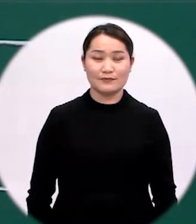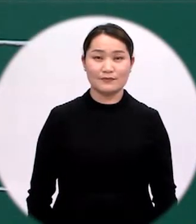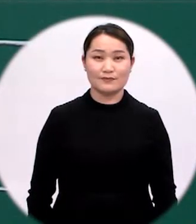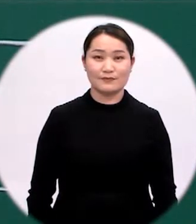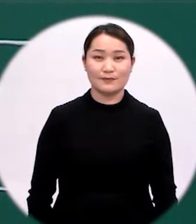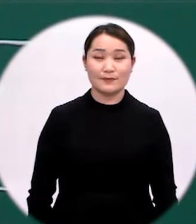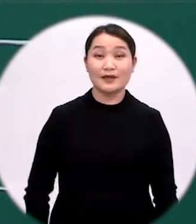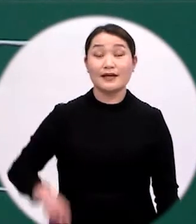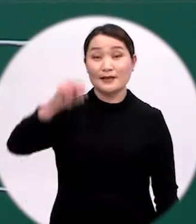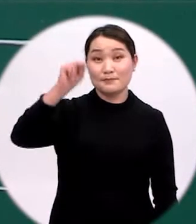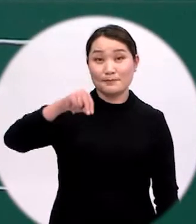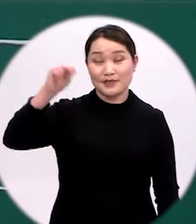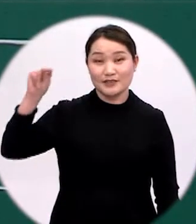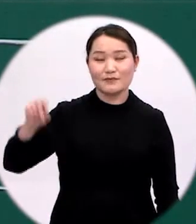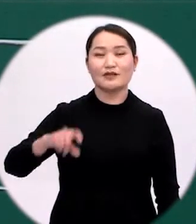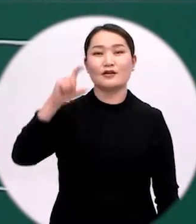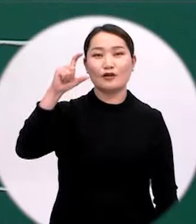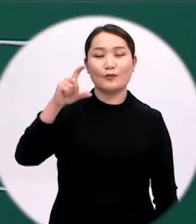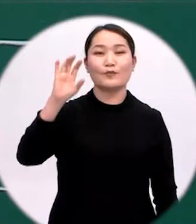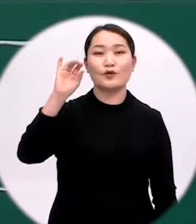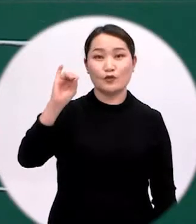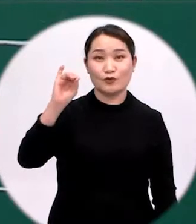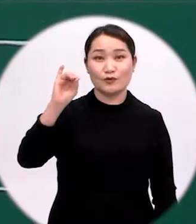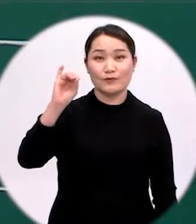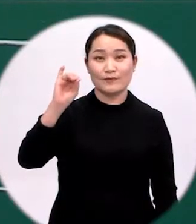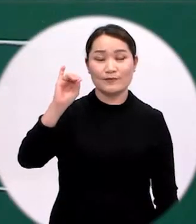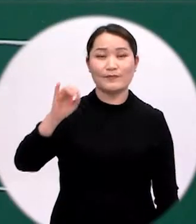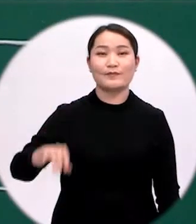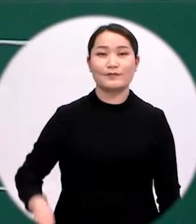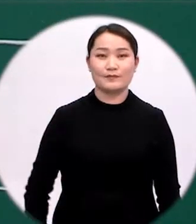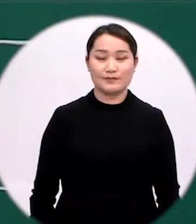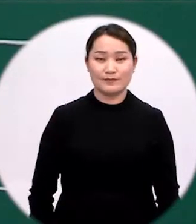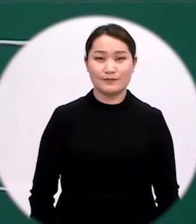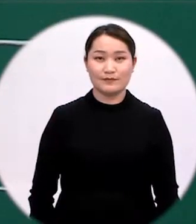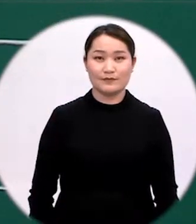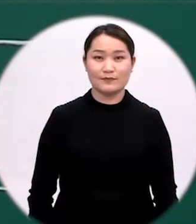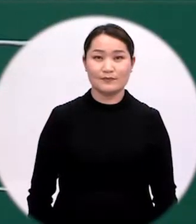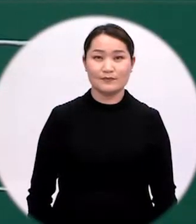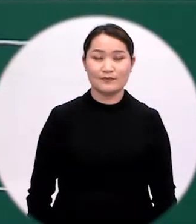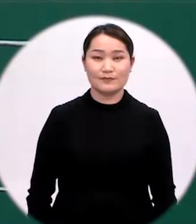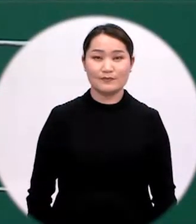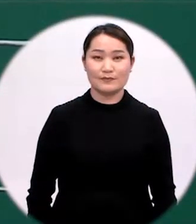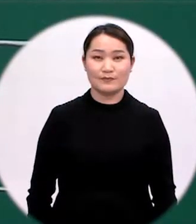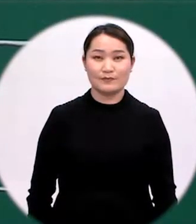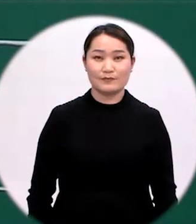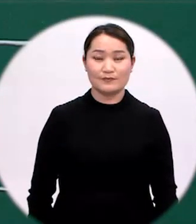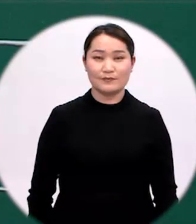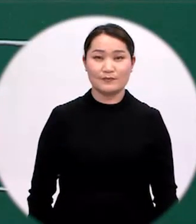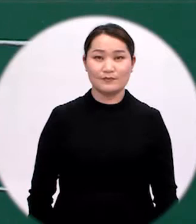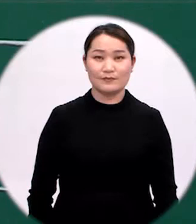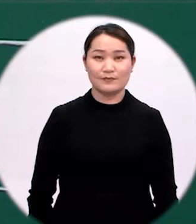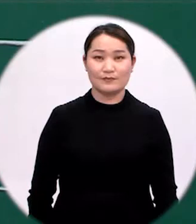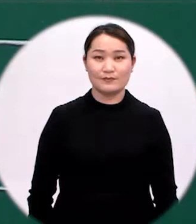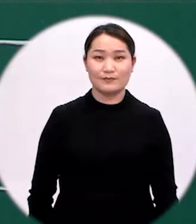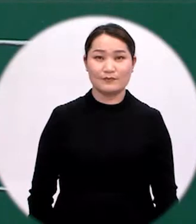А бичмэл том юу гэсгээ бичээ. Ташуу зураас эхлэлтэй, гогцоо төгсгөлтэй,